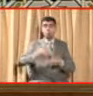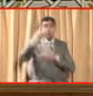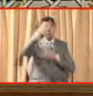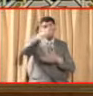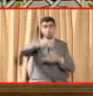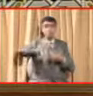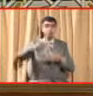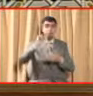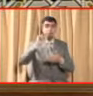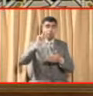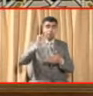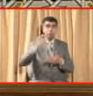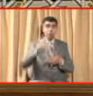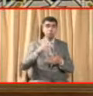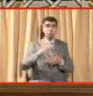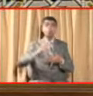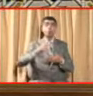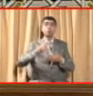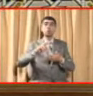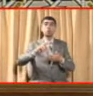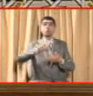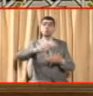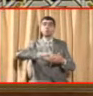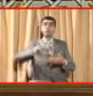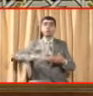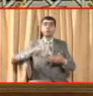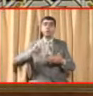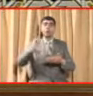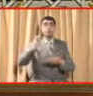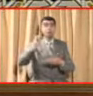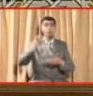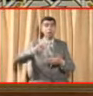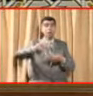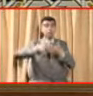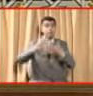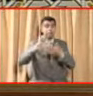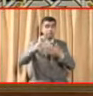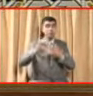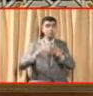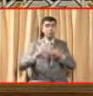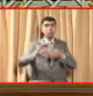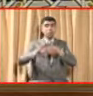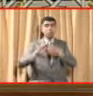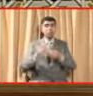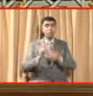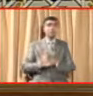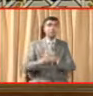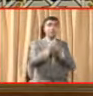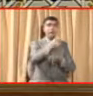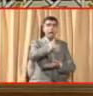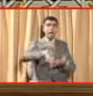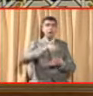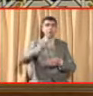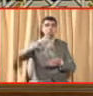الفيدرالي السويسري بشأن التعاون التقني والمالي والمساعدات الإنسانية. مشروع قانون